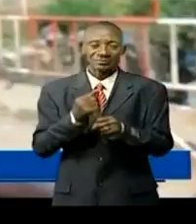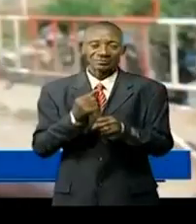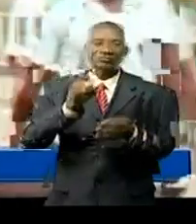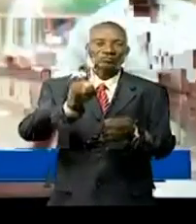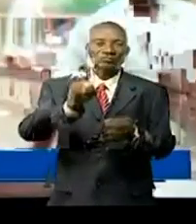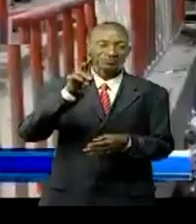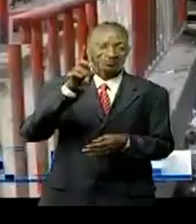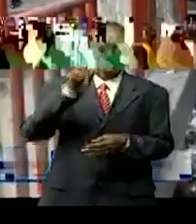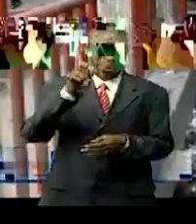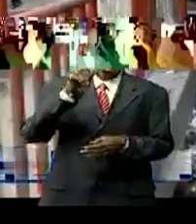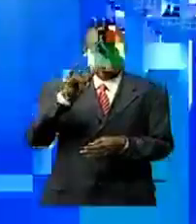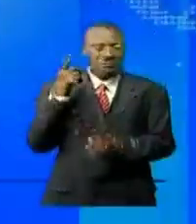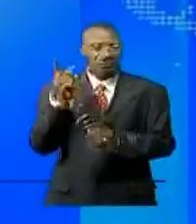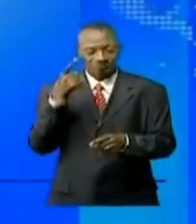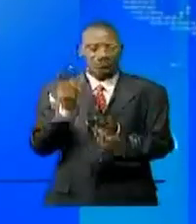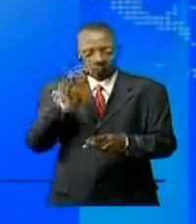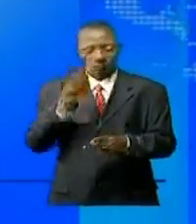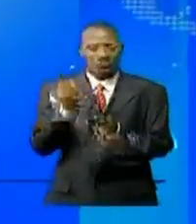cadre.